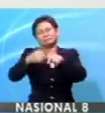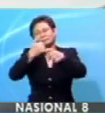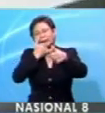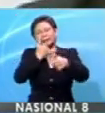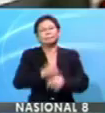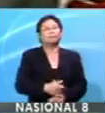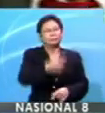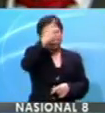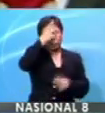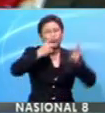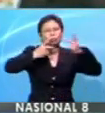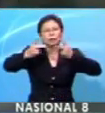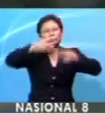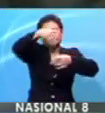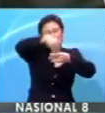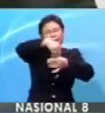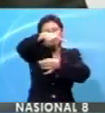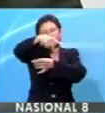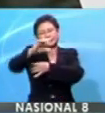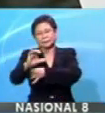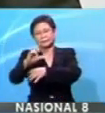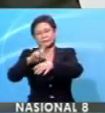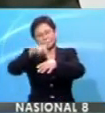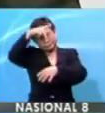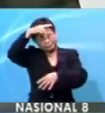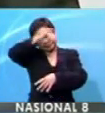alias menyatakannya dalam sidang media di